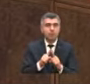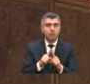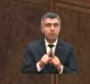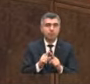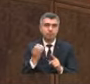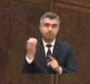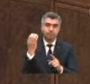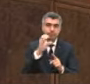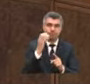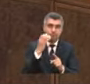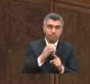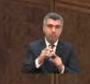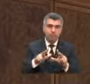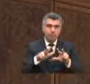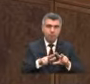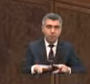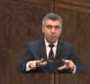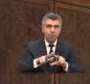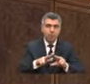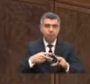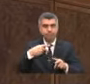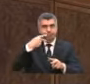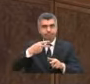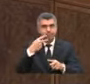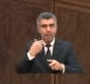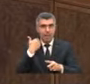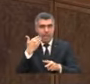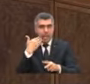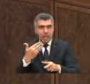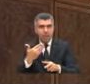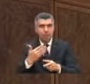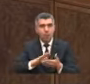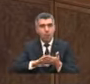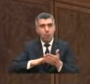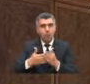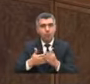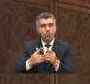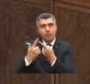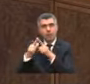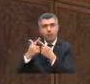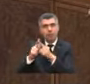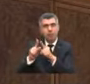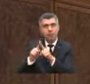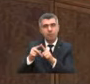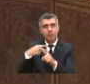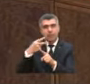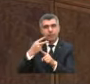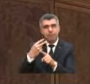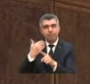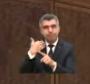الزائفة وممارسة السب والقذف وانتهاك الحياة الخاصة وتمرير خطابات